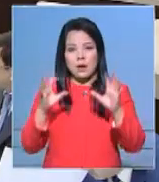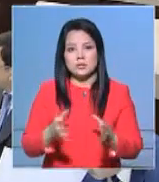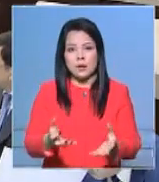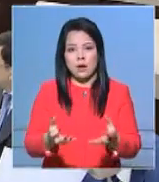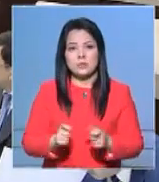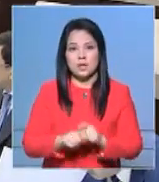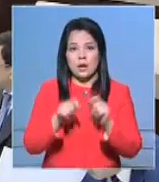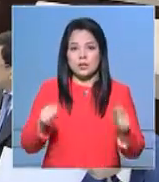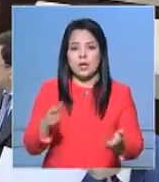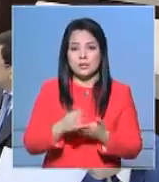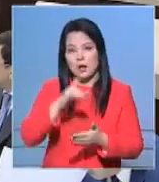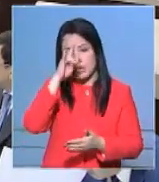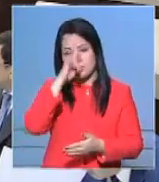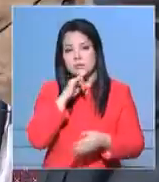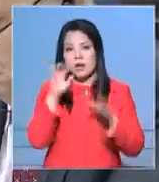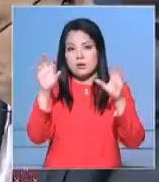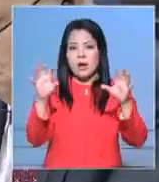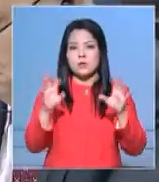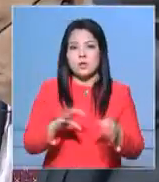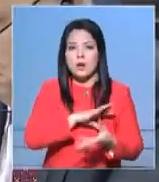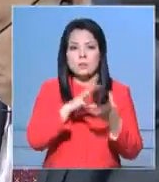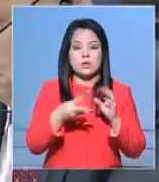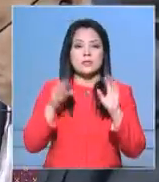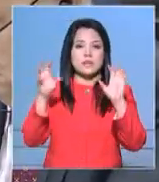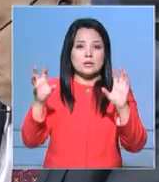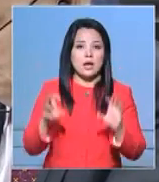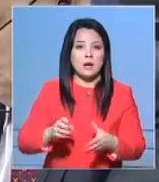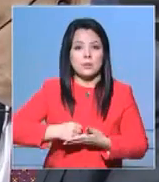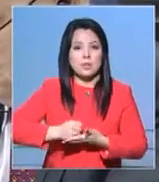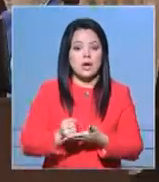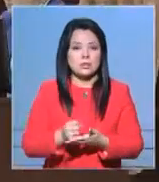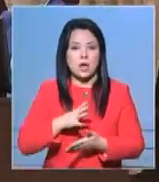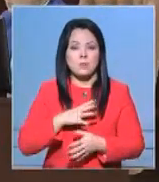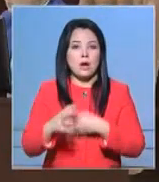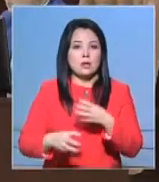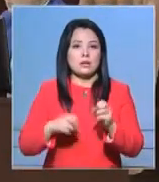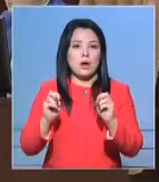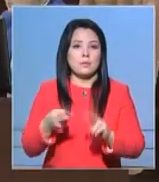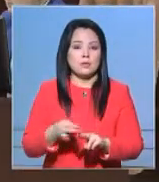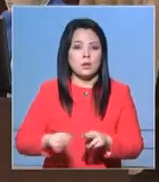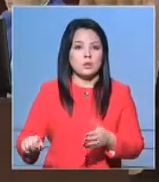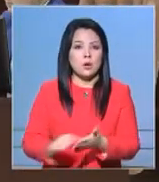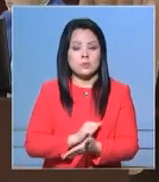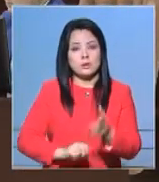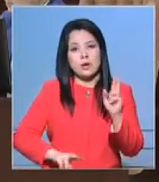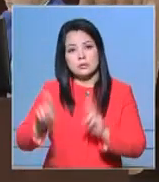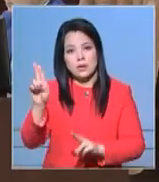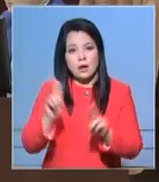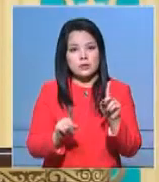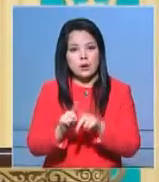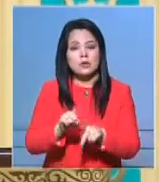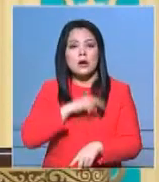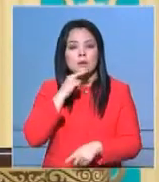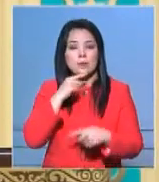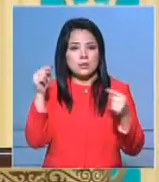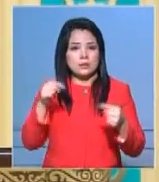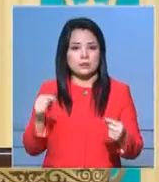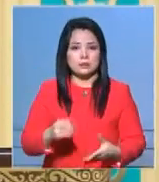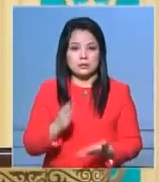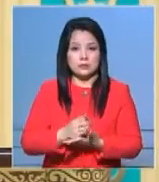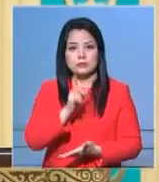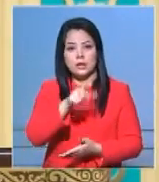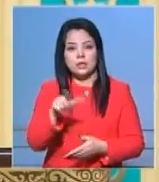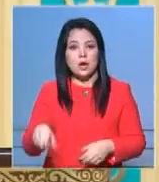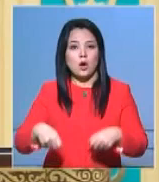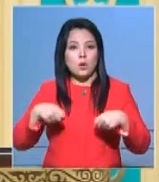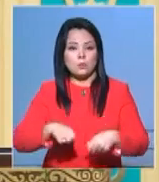қабылданды. Қазақстанның конституциясы мен барлық заңнамасы халықаралық құжаттың ережелеріне сәйкес келеді. Конвенцияның мақсаты адам